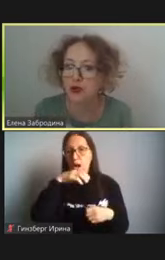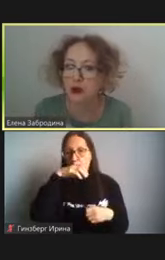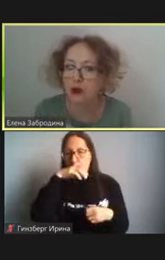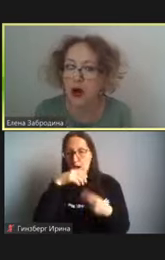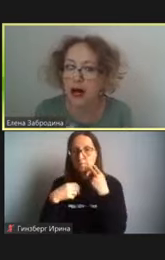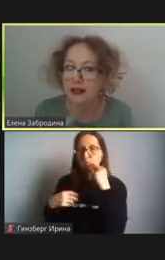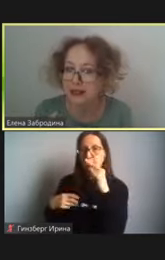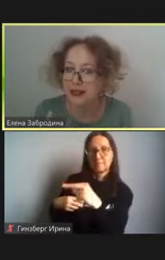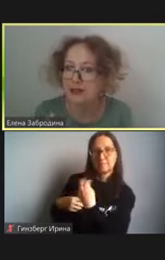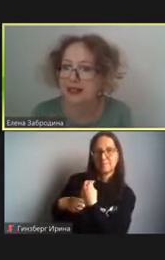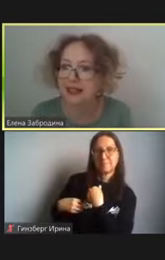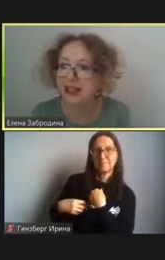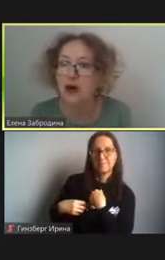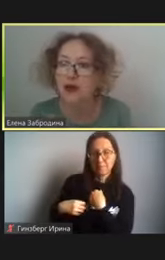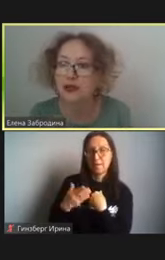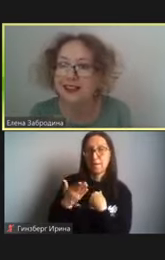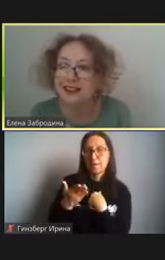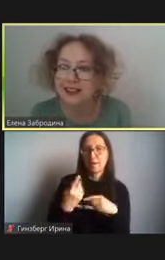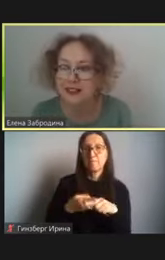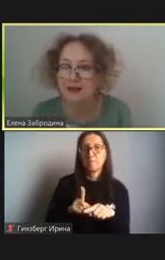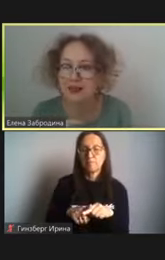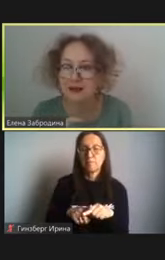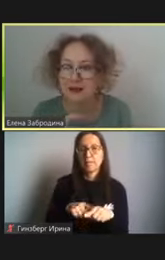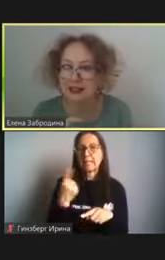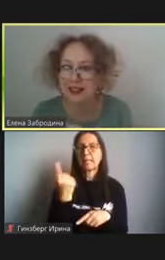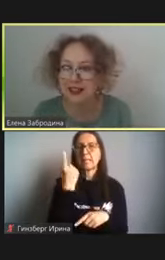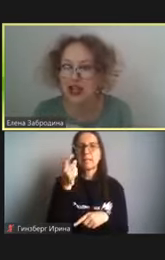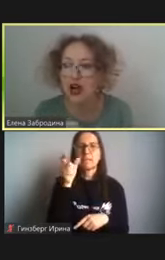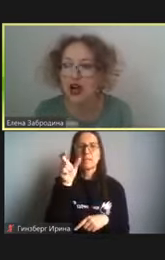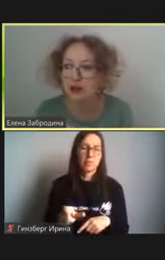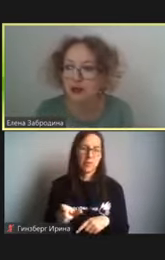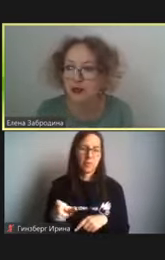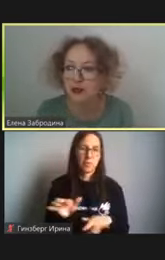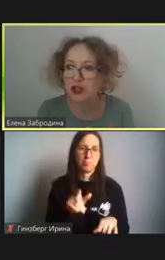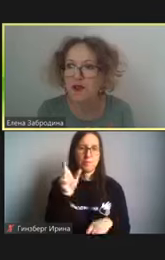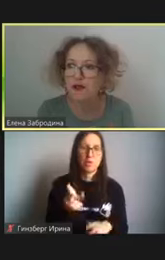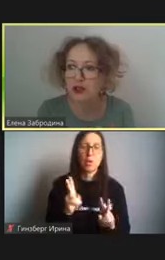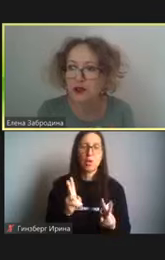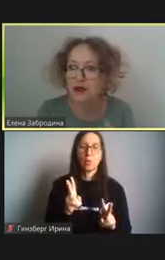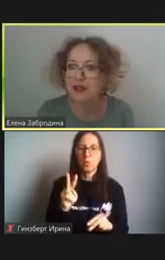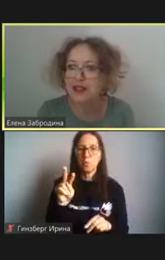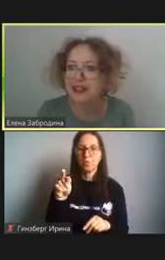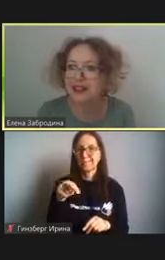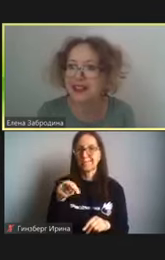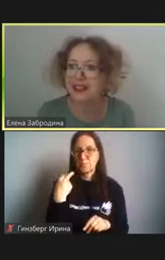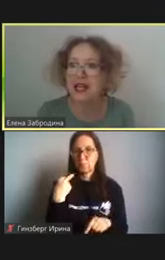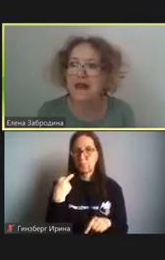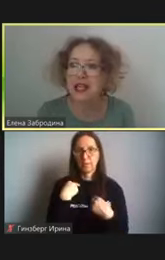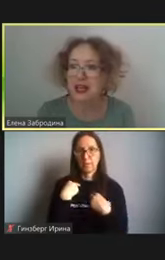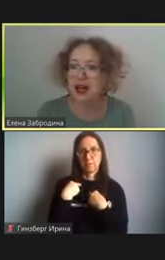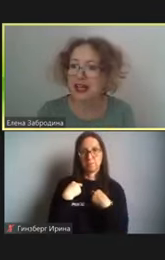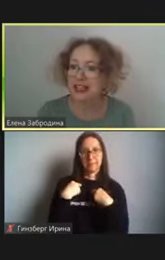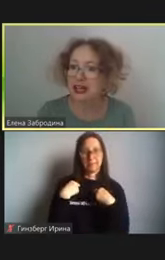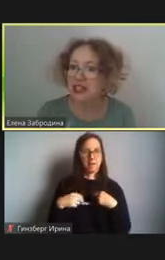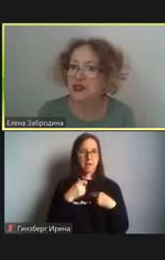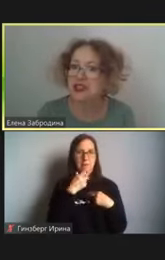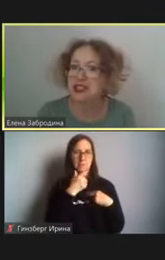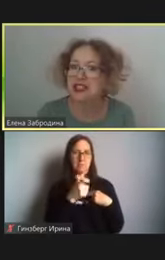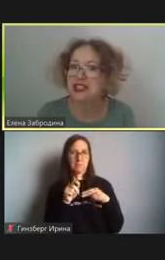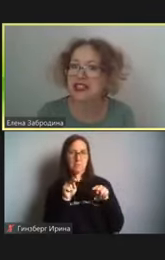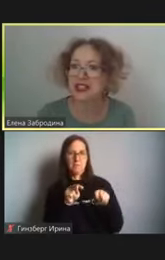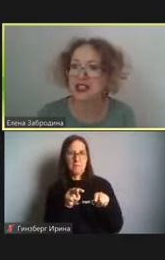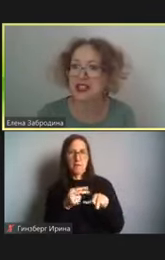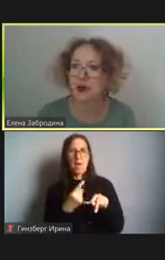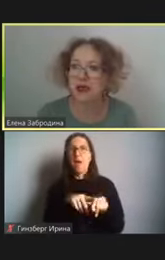нашу сторону. На самом деле он единственный из персонажей, кто смотрит в сторону зрителя. И это, конечно,